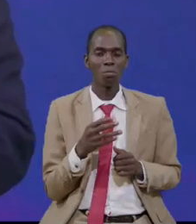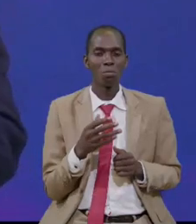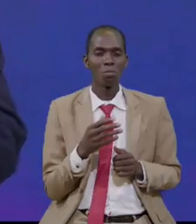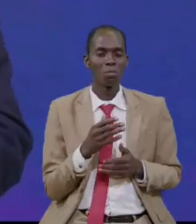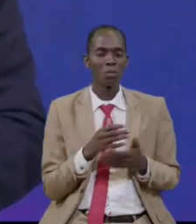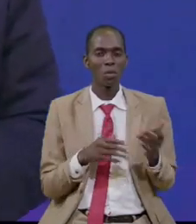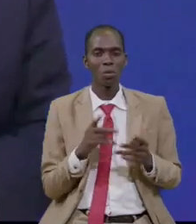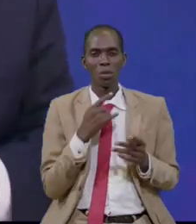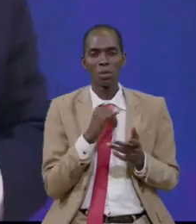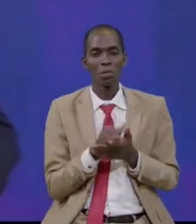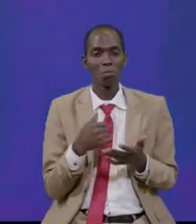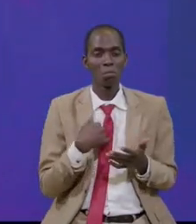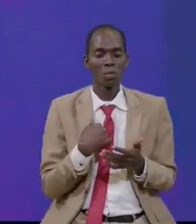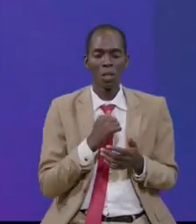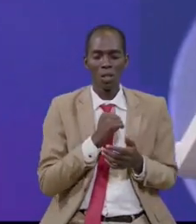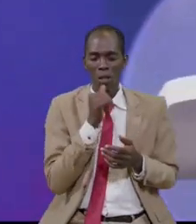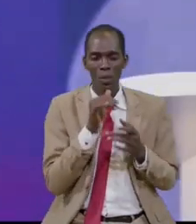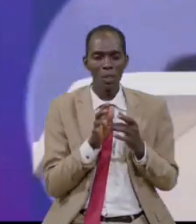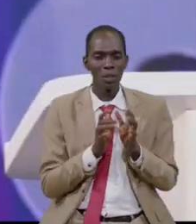condition. Je suis chrétien.